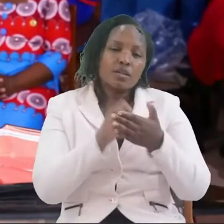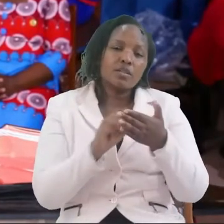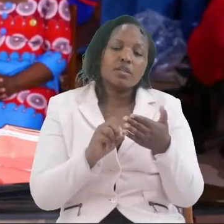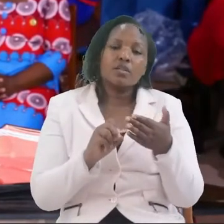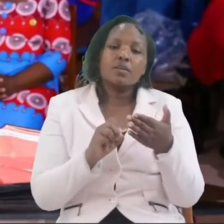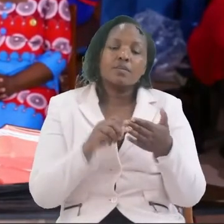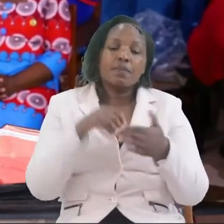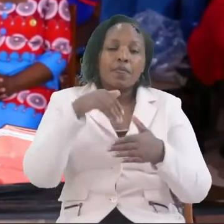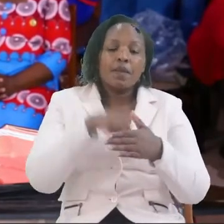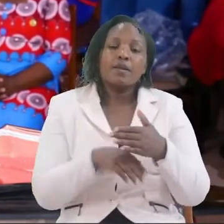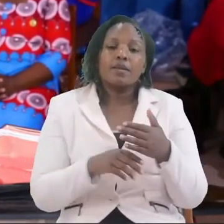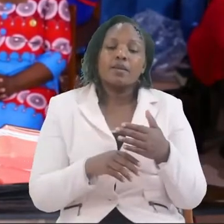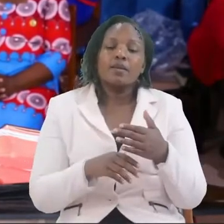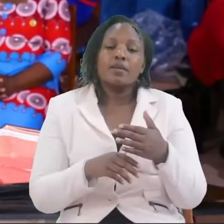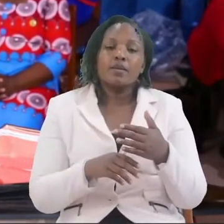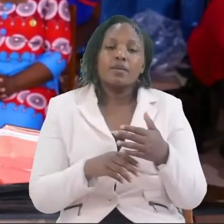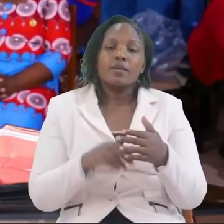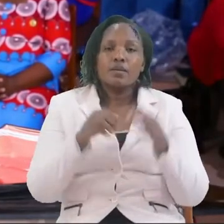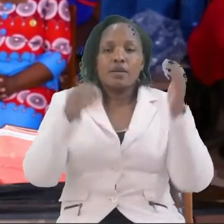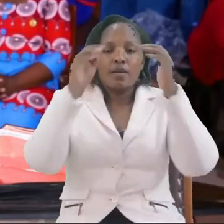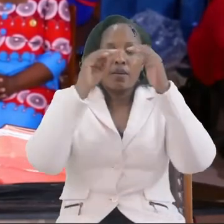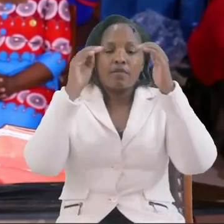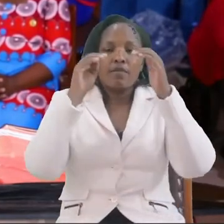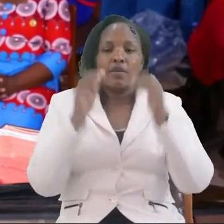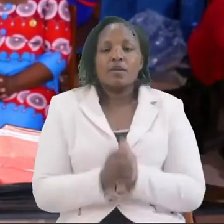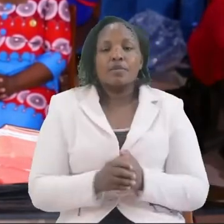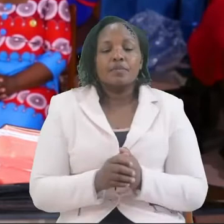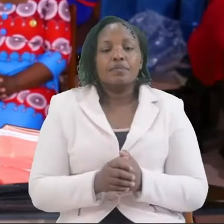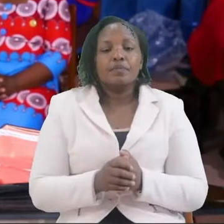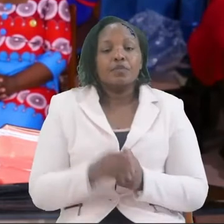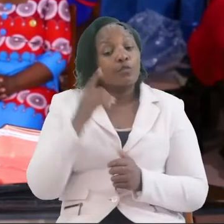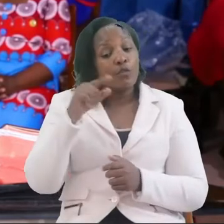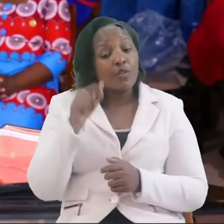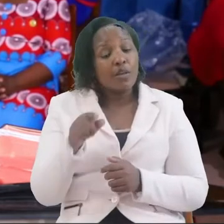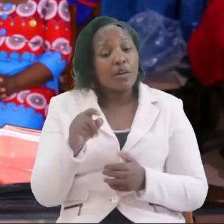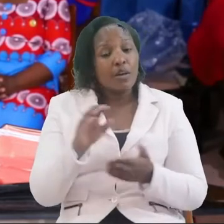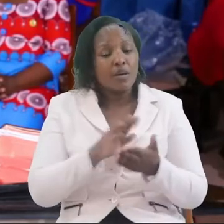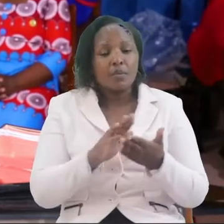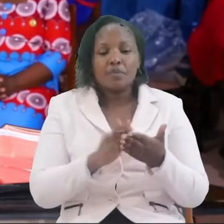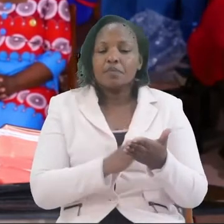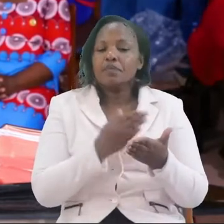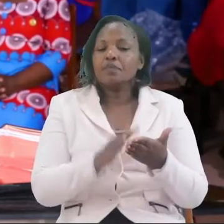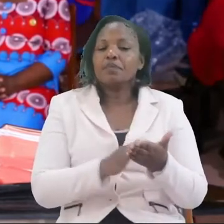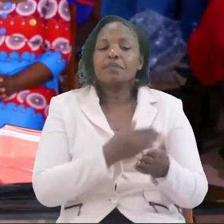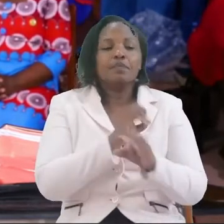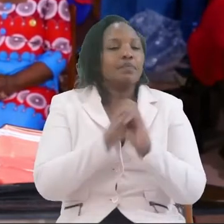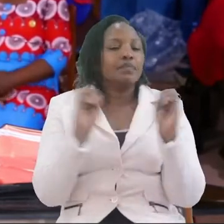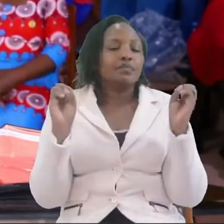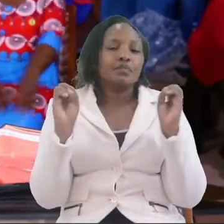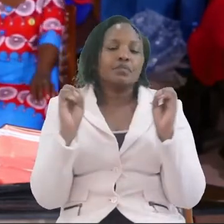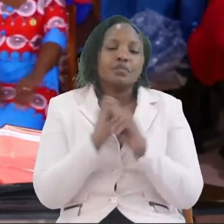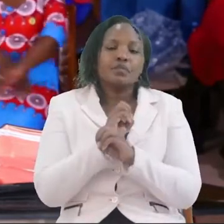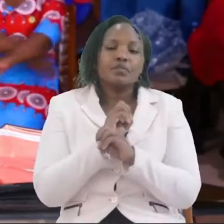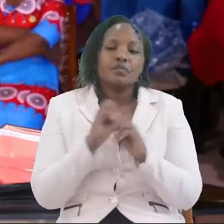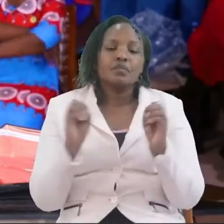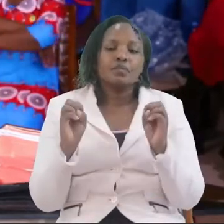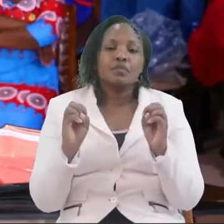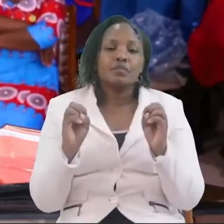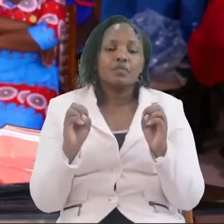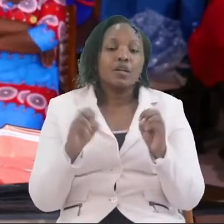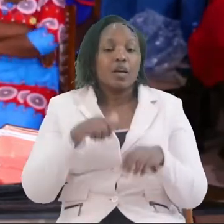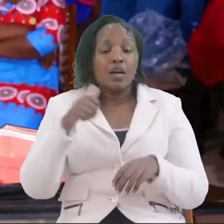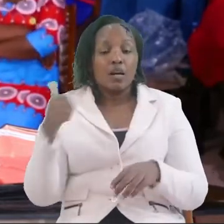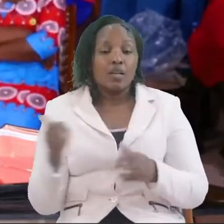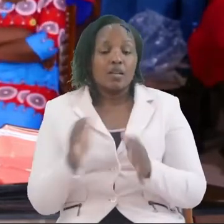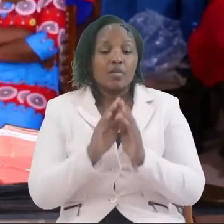limeandikwa katika mbinguni, kwa sababu hapo haliwezi likavutwa na mtu. Katika vitabu